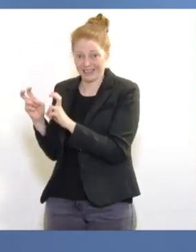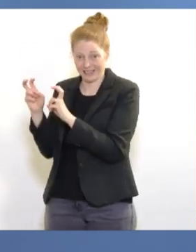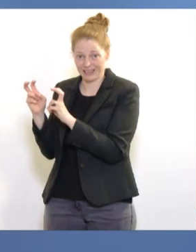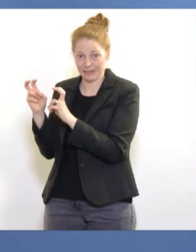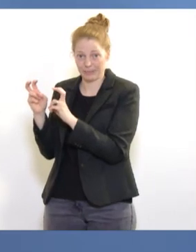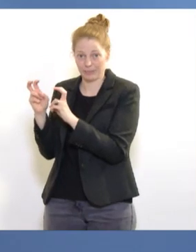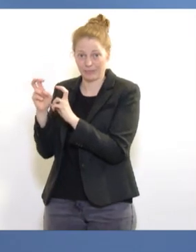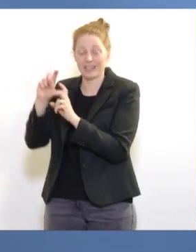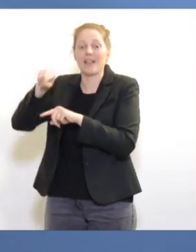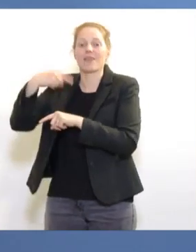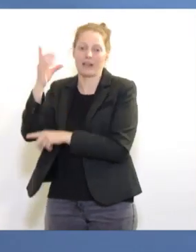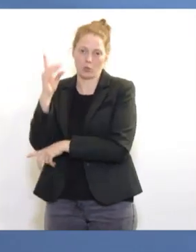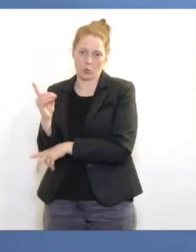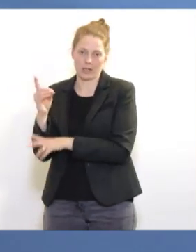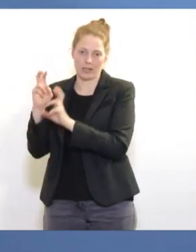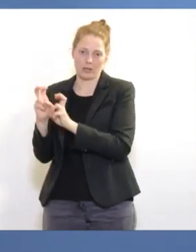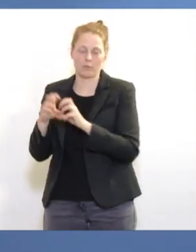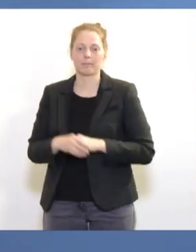übrigens nächsten Donnerstag.